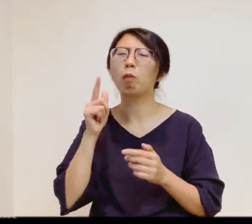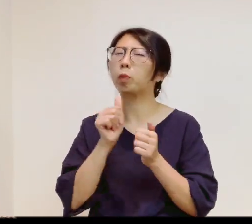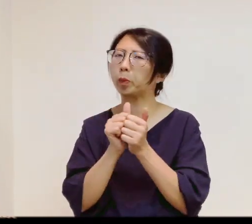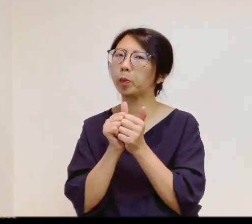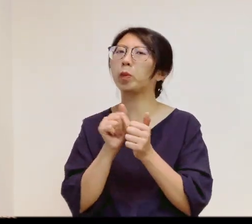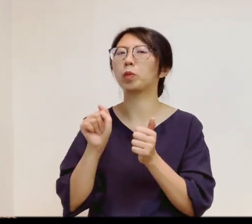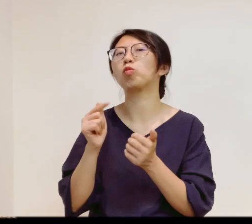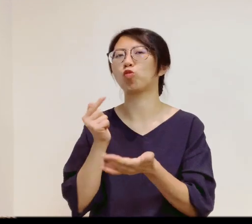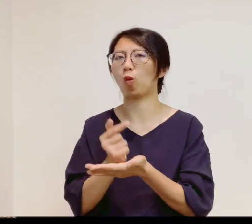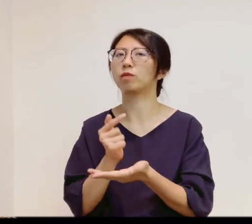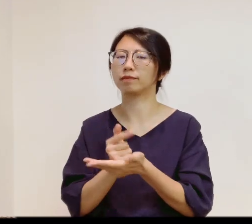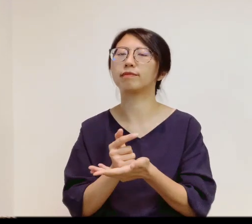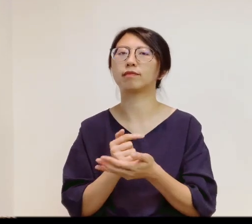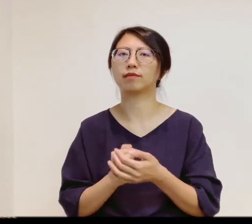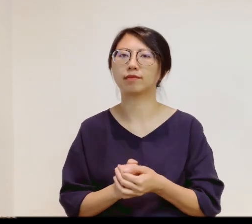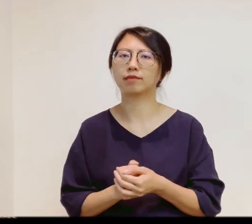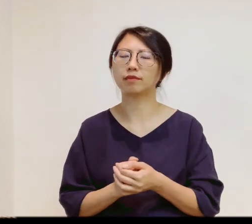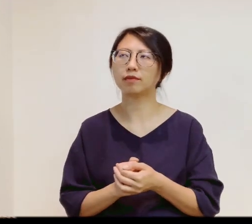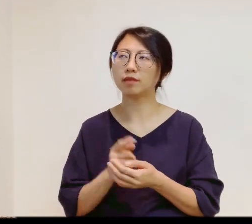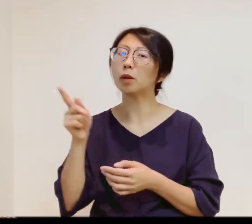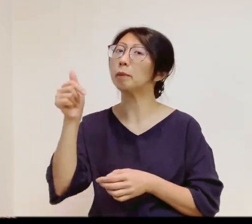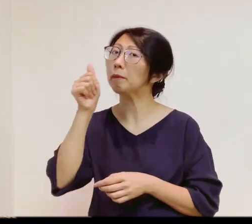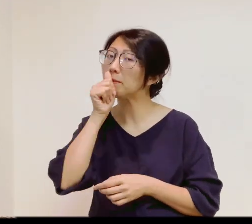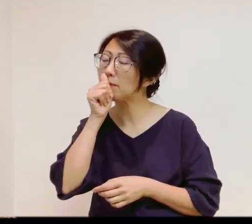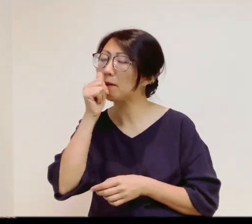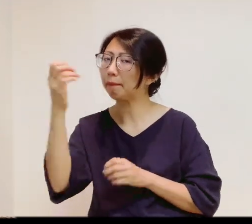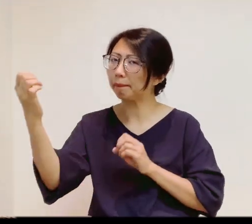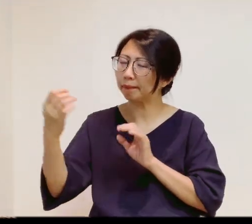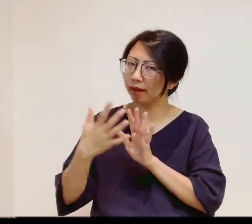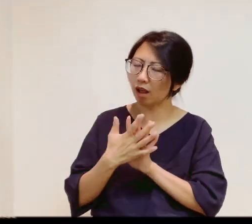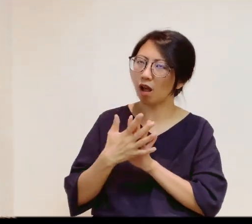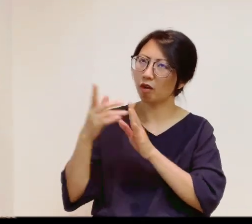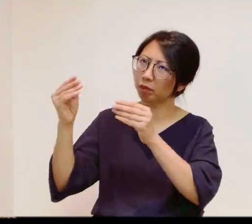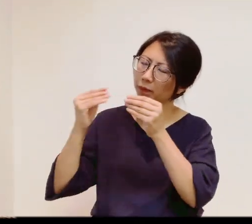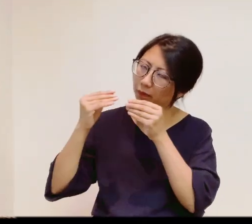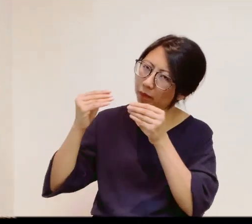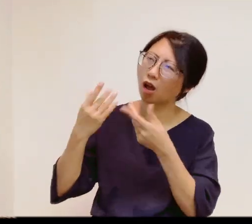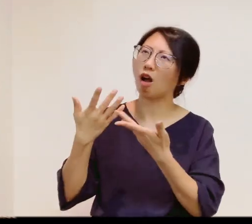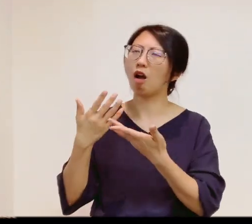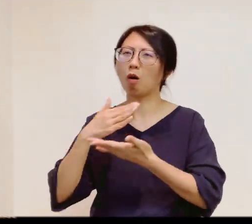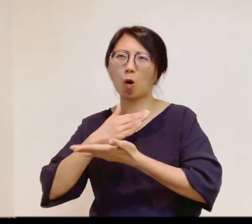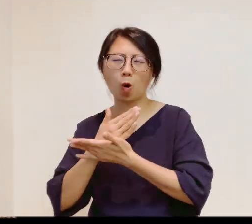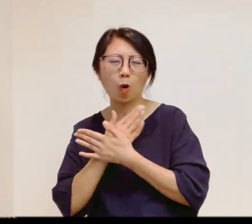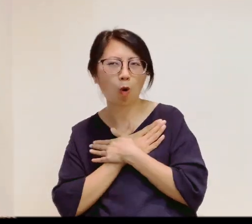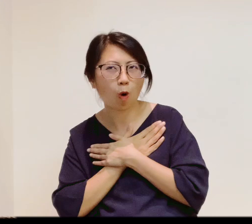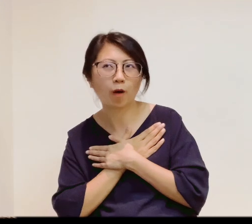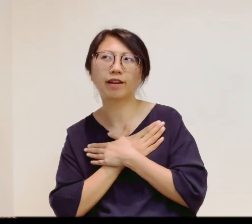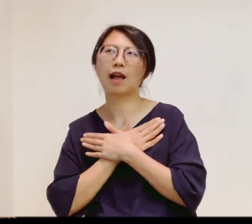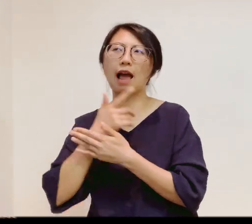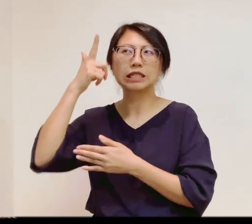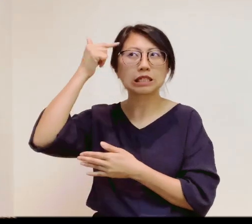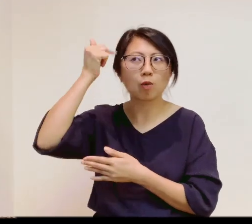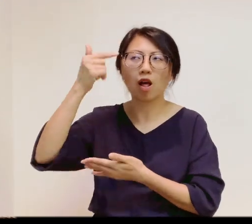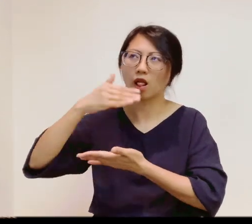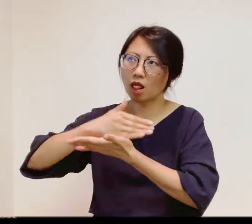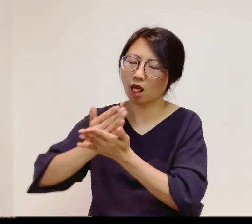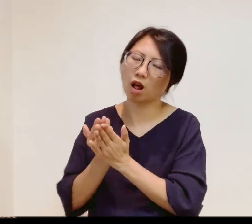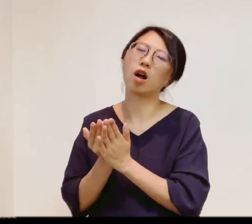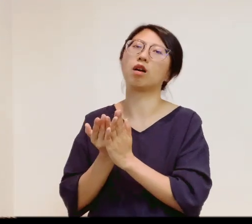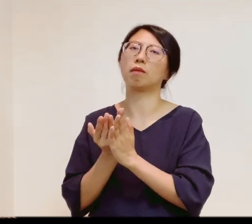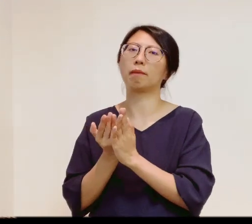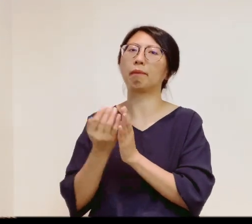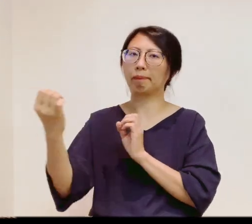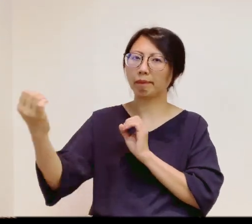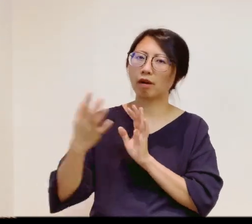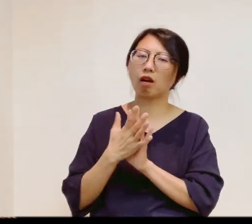要。咁所以佢爸爸對佢嘅影響啦，佢爸爸嘅愛啊，佢爸爸嘅智慧啊，以至到呢個 Kurt 呢個朋